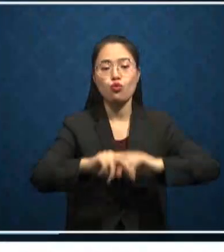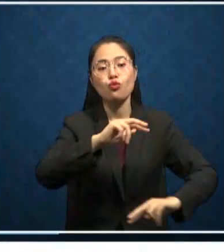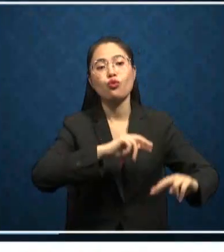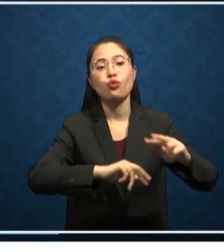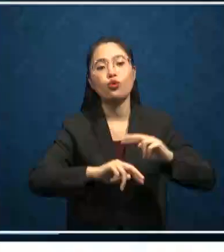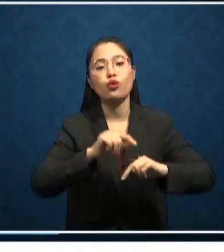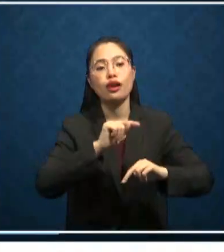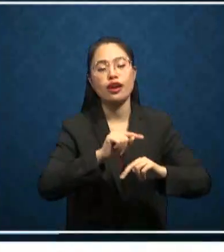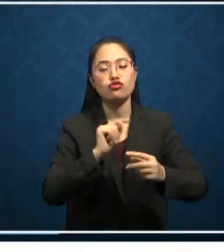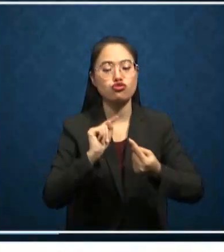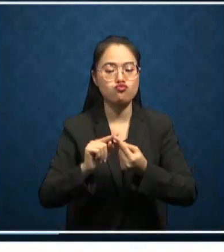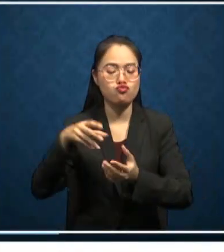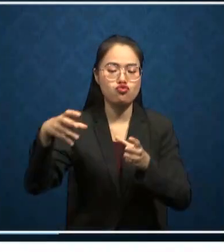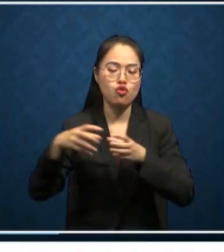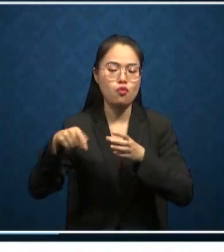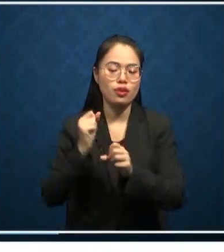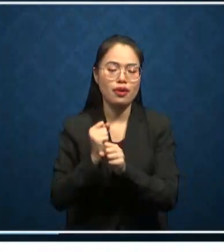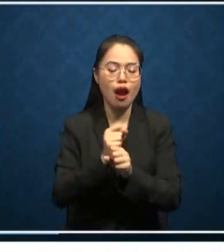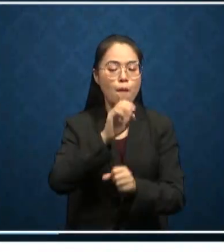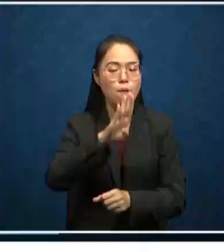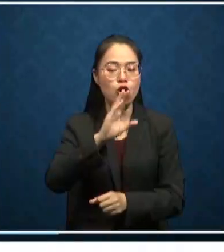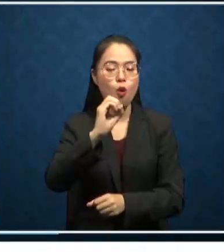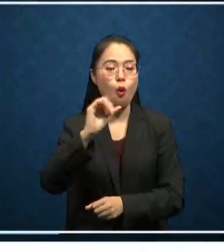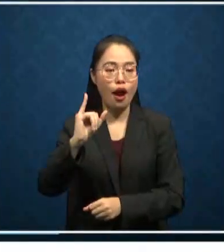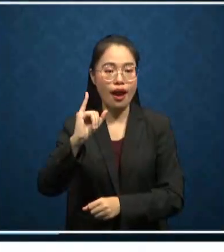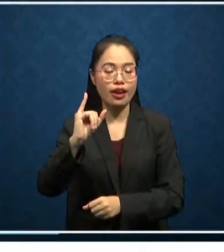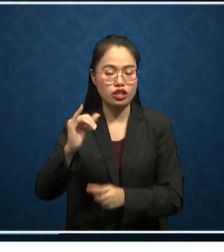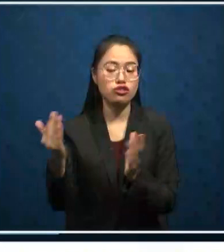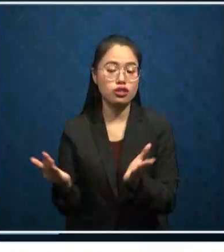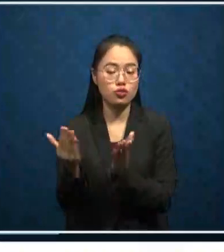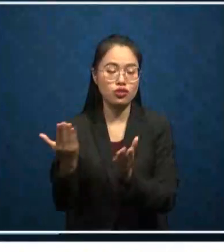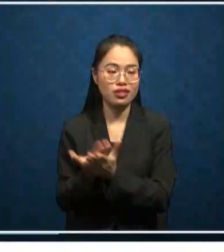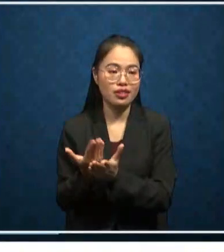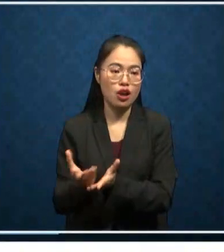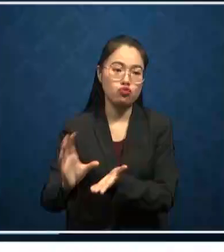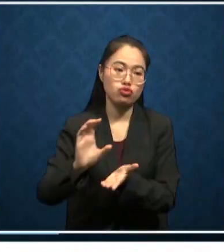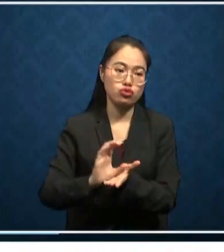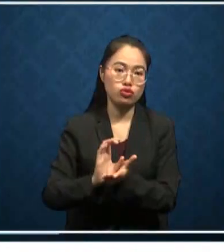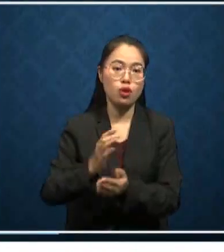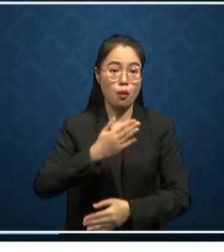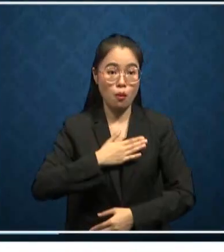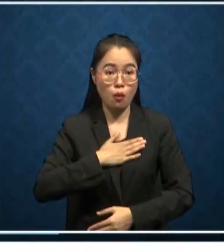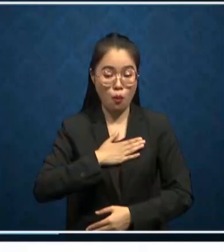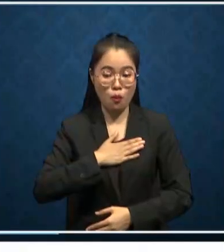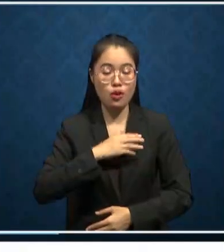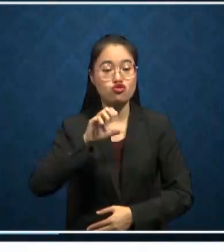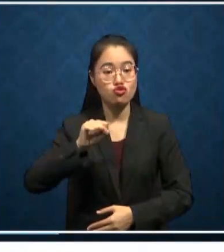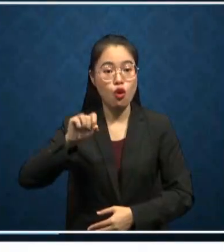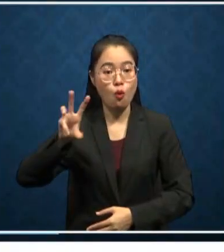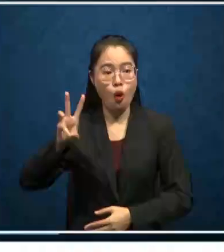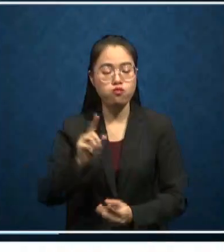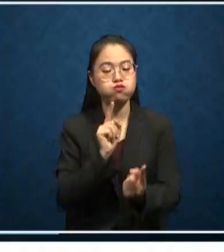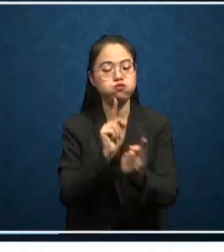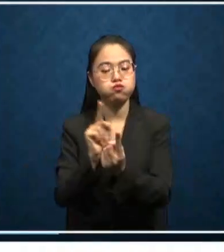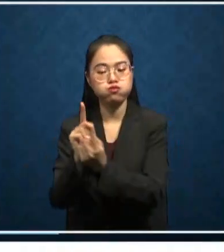งาน boiคณะกรรมการส่งเสริมการลงทุนนะครับกระผมอยู่ร่วมในคณะสวพภพประชาชน